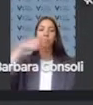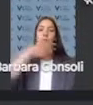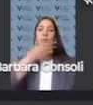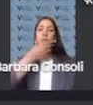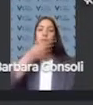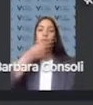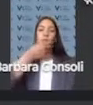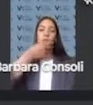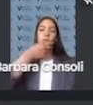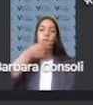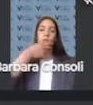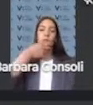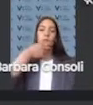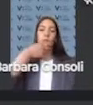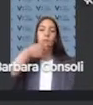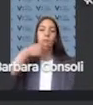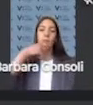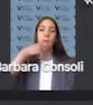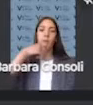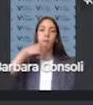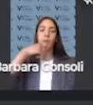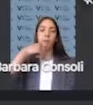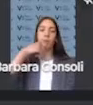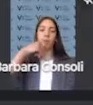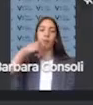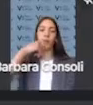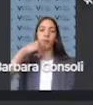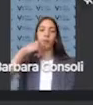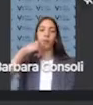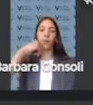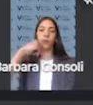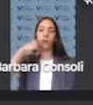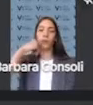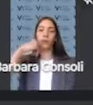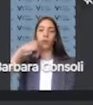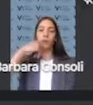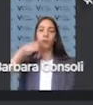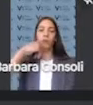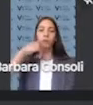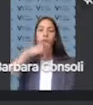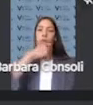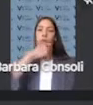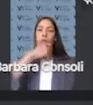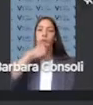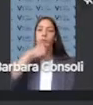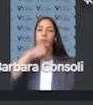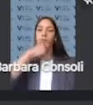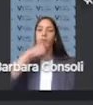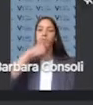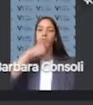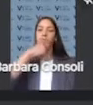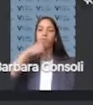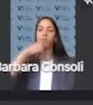Sì, l'altra domanda, l'open day, se l'open day a numero chiuso,